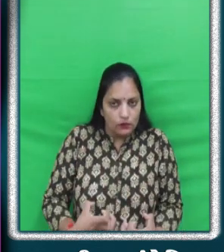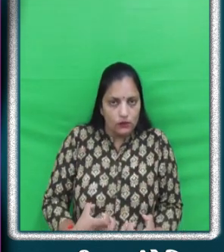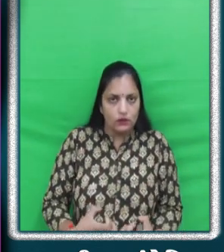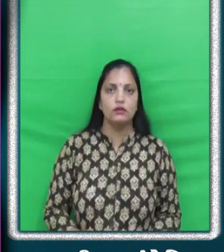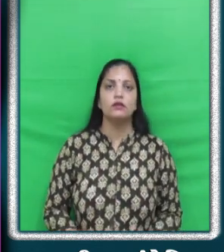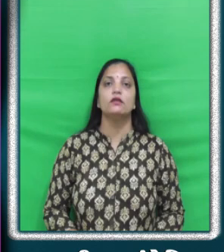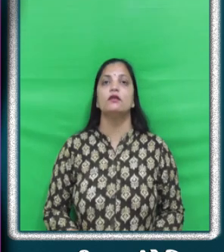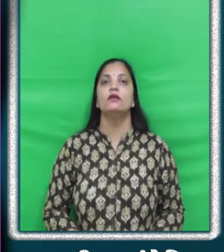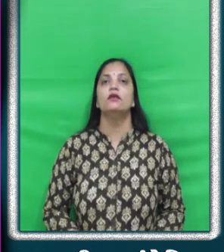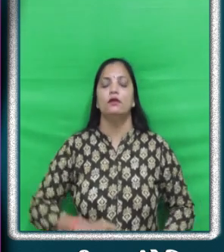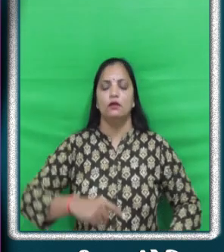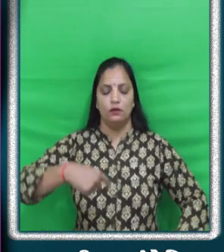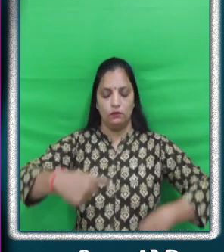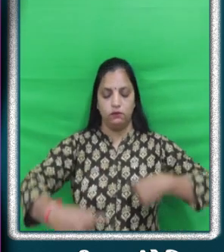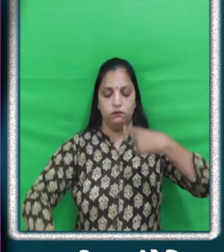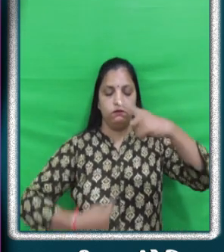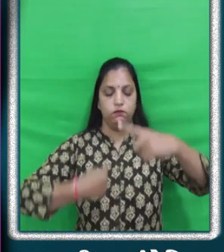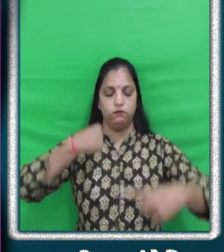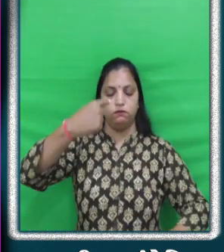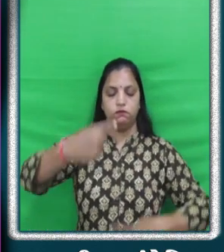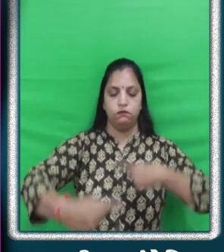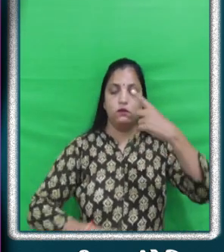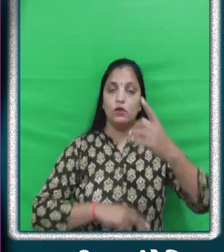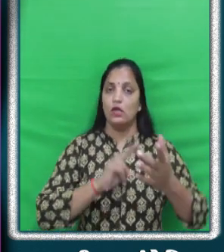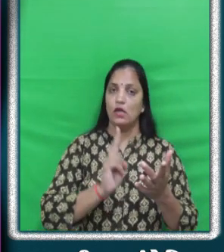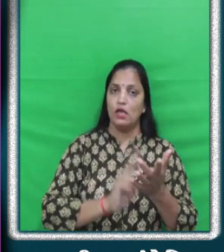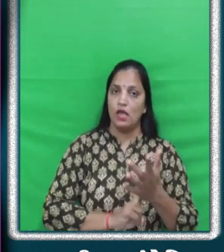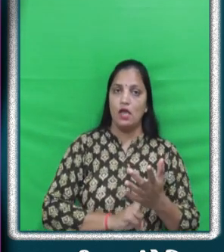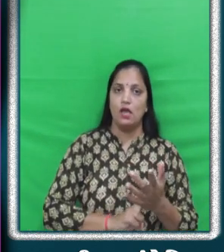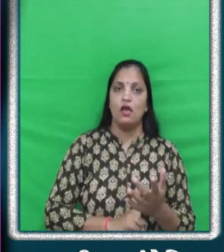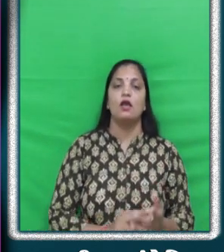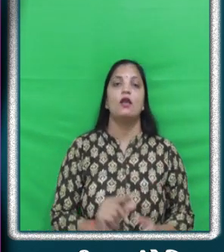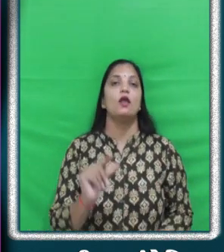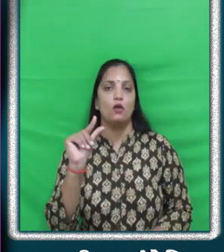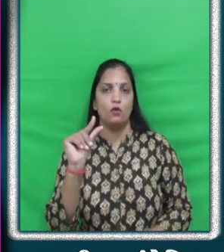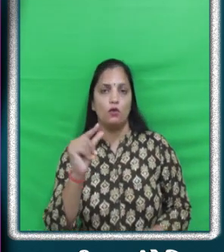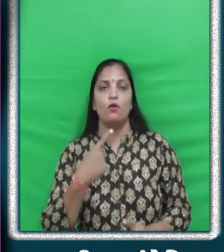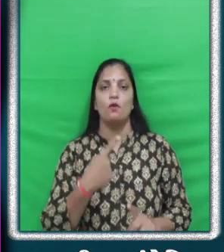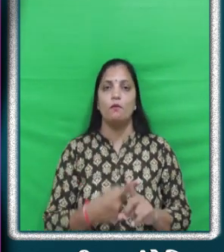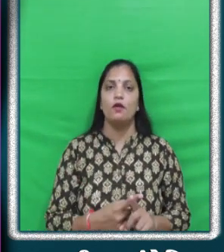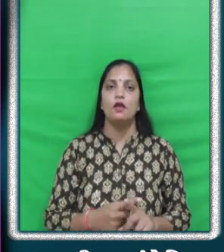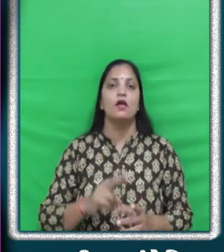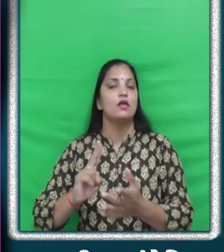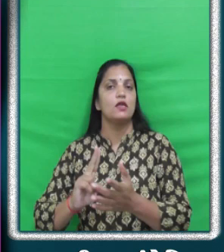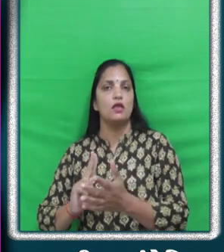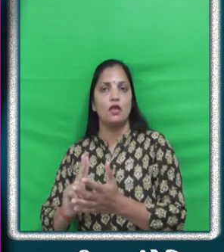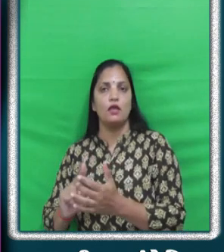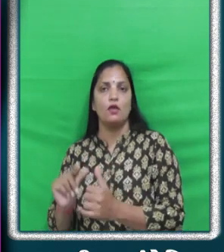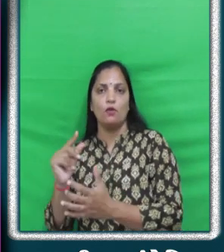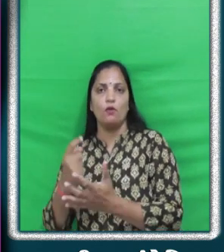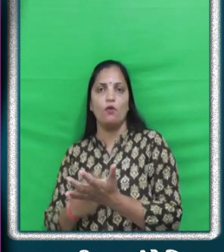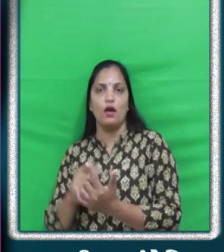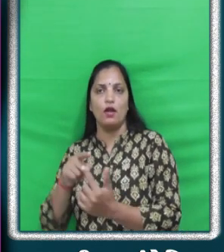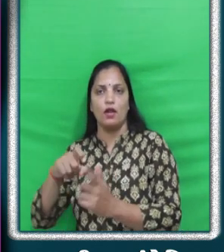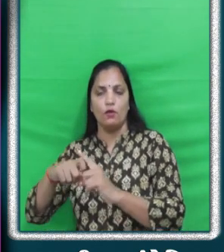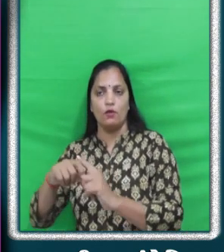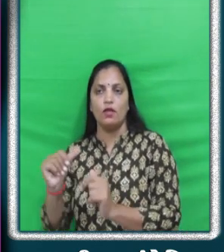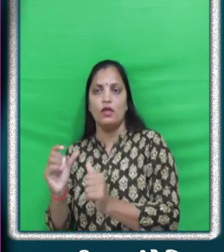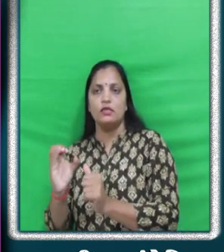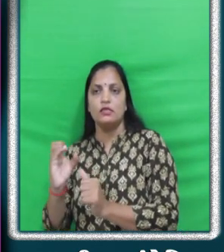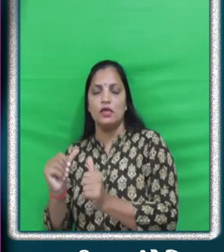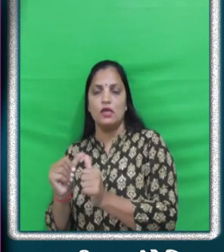અને તે શરીર તરફ જશે. અને જે નાઇટ્રોજન યુક્ત પદાર્થ છે યુરિયા અને યુરિક એસિડ, તે આગળ